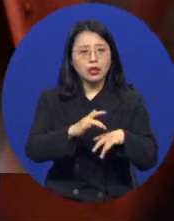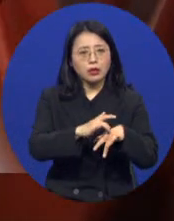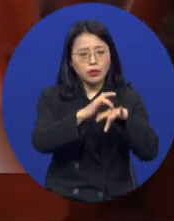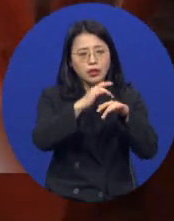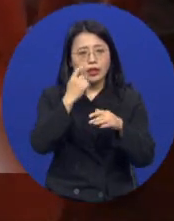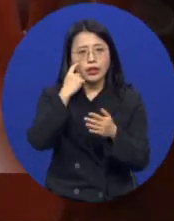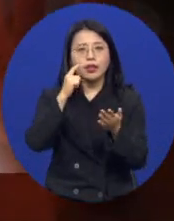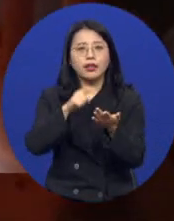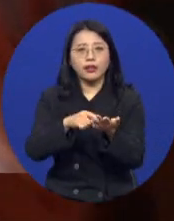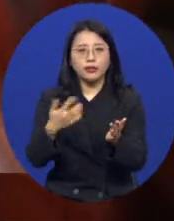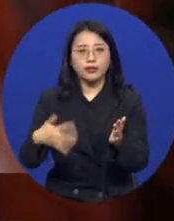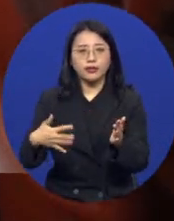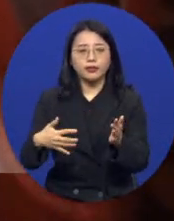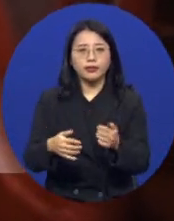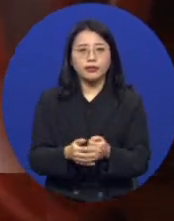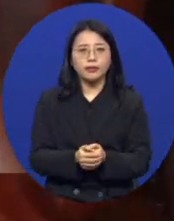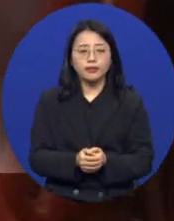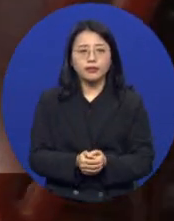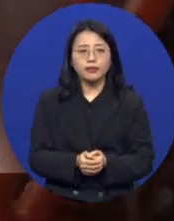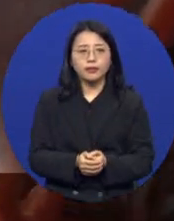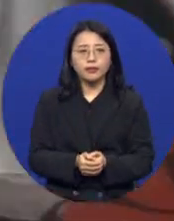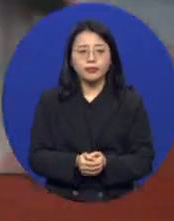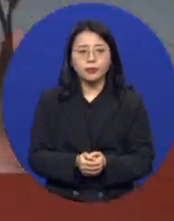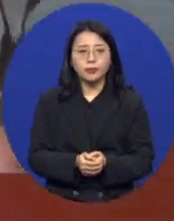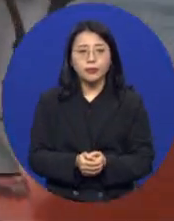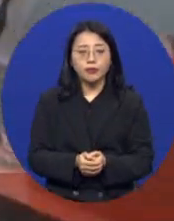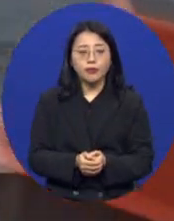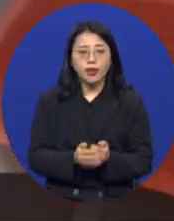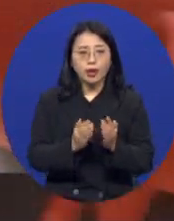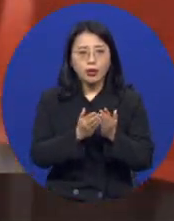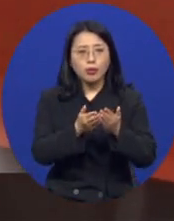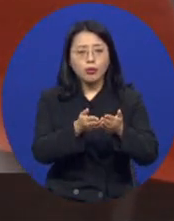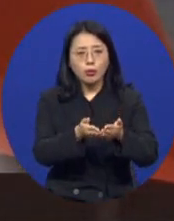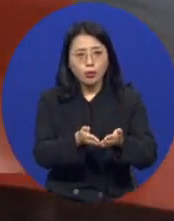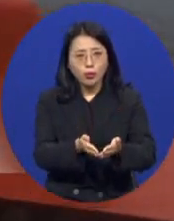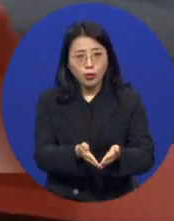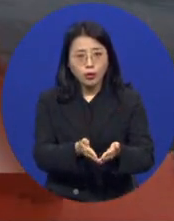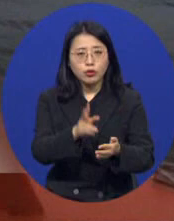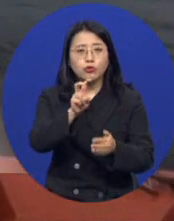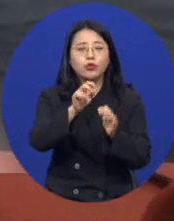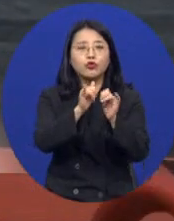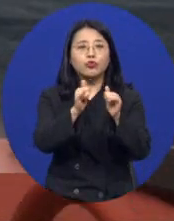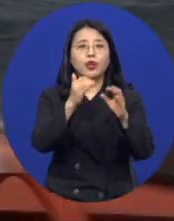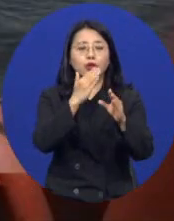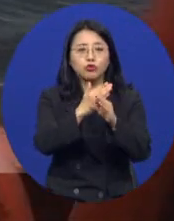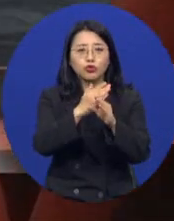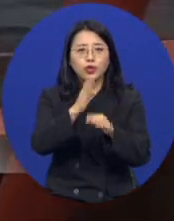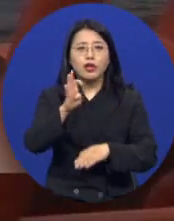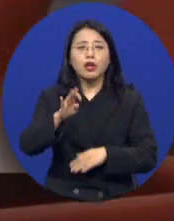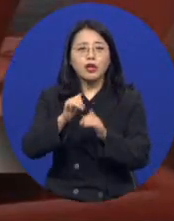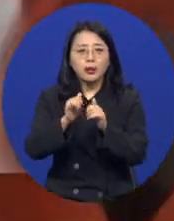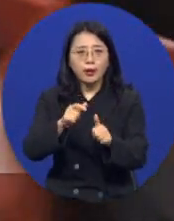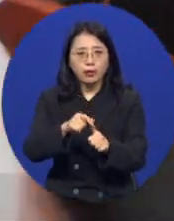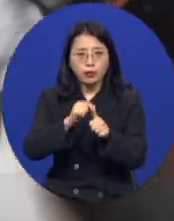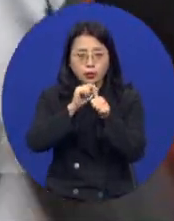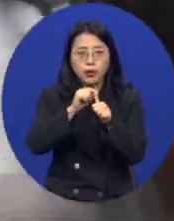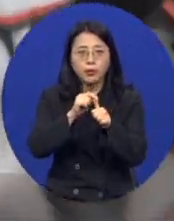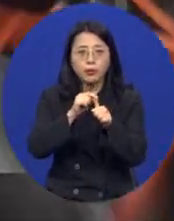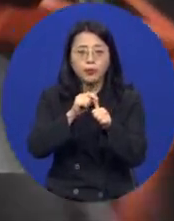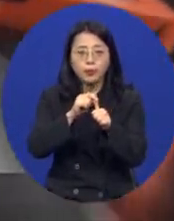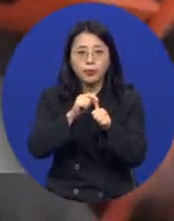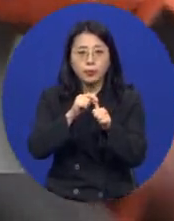실종자를 찾지 못했다고 밝혔습니다. 한편 침몰 사고로 승선원 22명 가운데 14명이 구조된